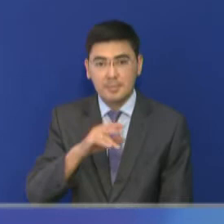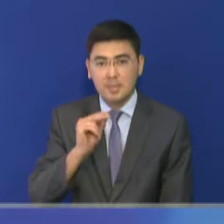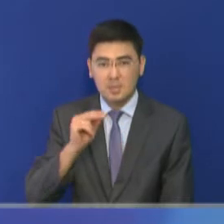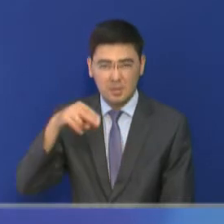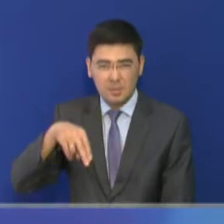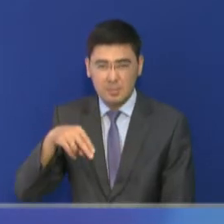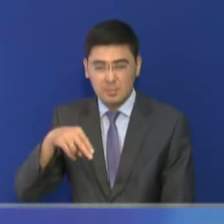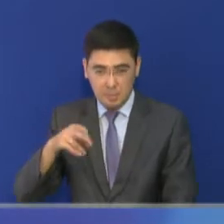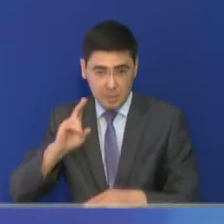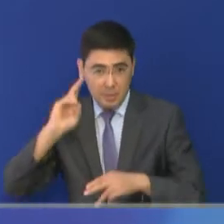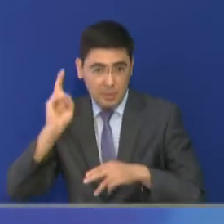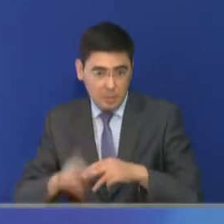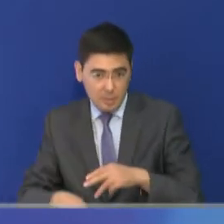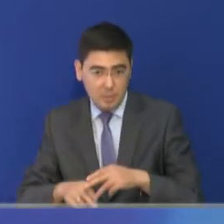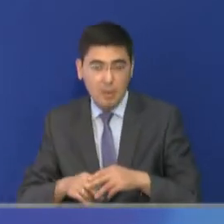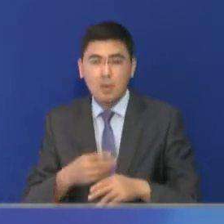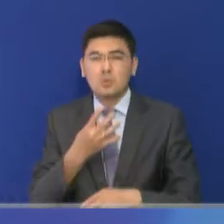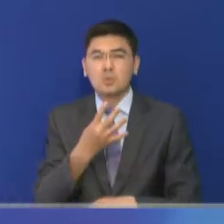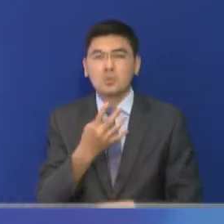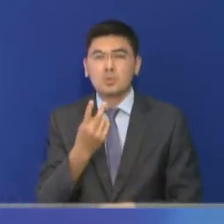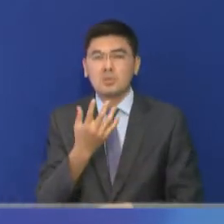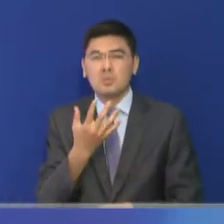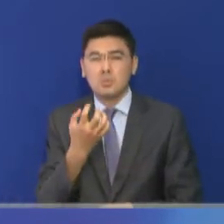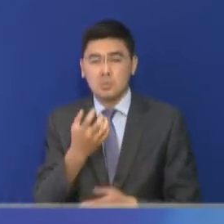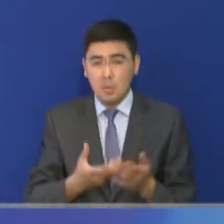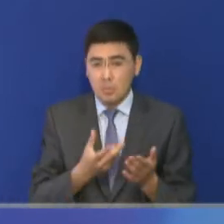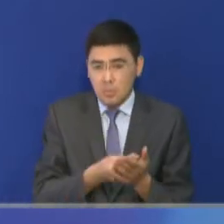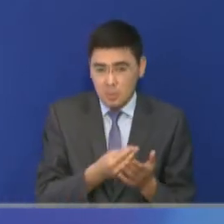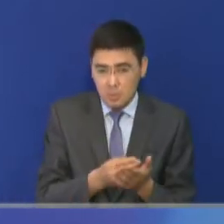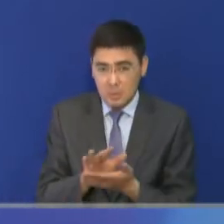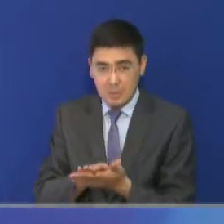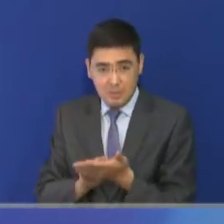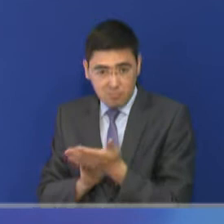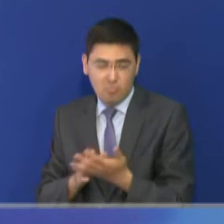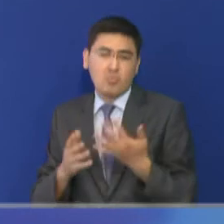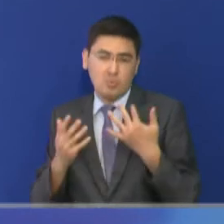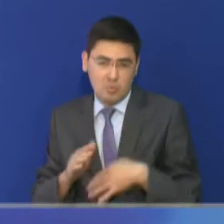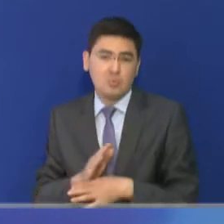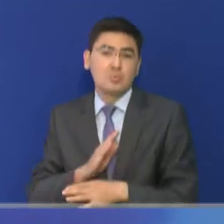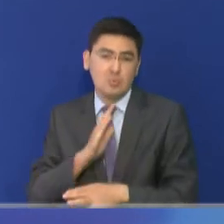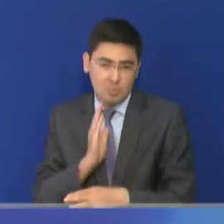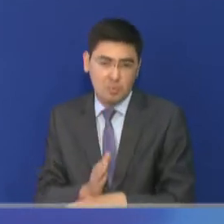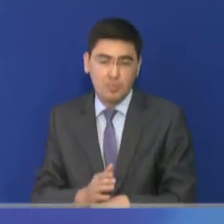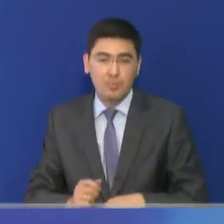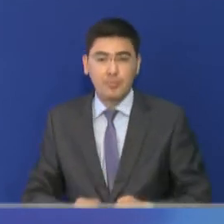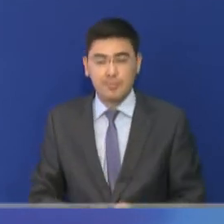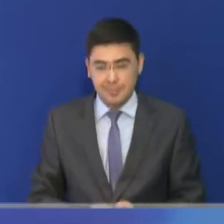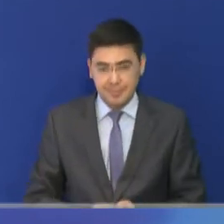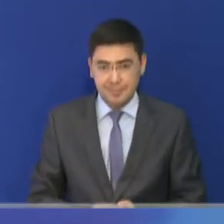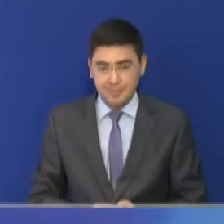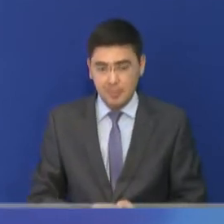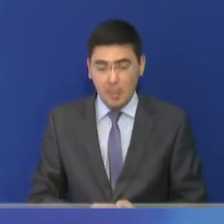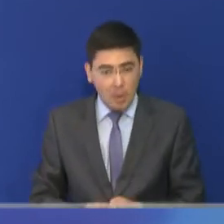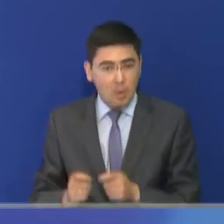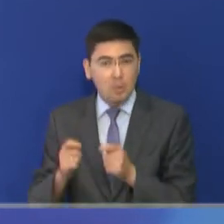аяқталуына байланысты 42500 теңге мөлшеріндегі әлеуметтік төлемді алуға өтініш беру тоқтатылды. Бұл туралы қалалық жұмыспен қамту, әлеуметтік